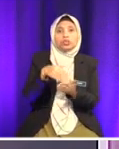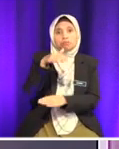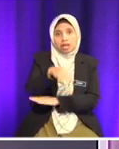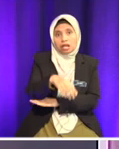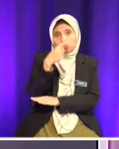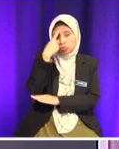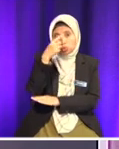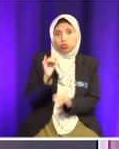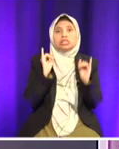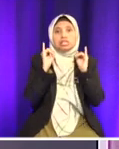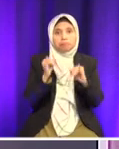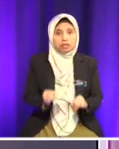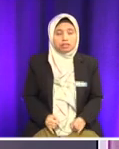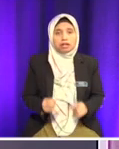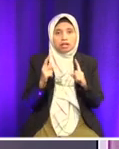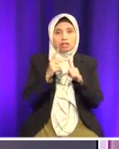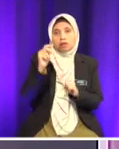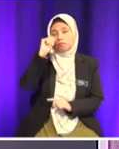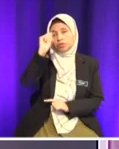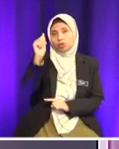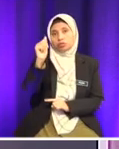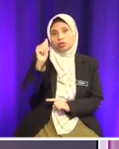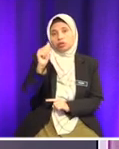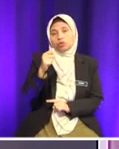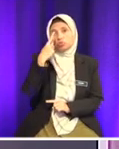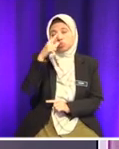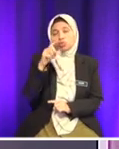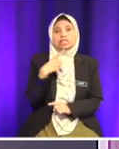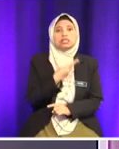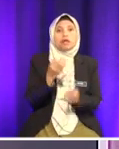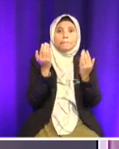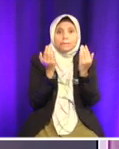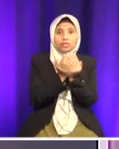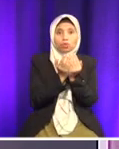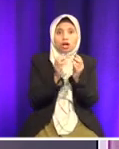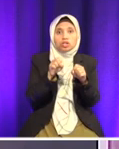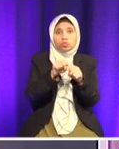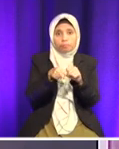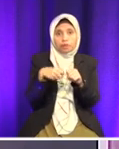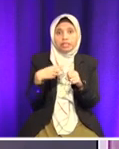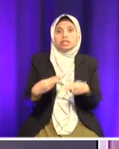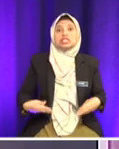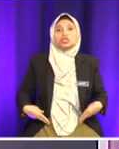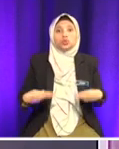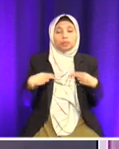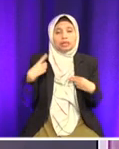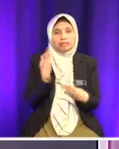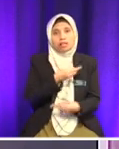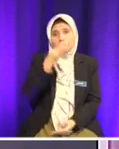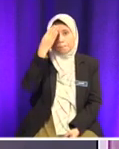beribadah kepada Allah untuk kita ber apa nih berdoa kepada Allah agar hidup kita ini diberi keberkatan